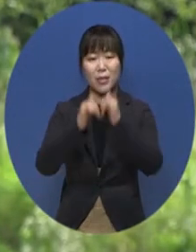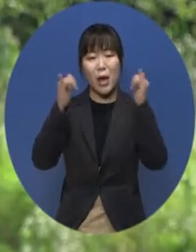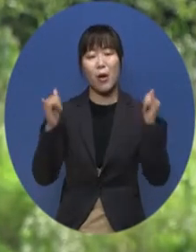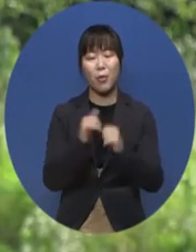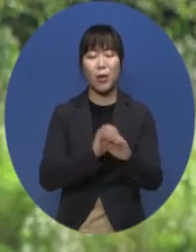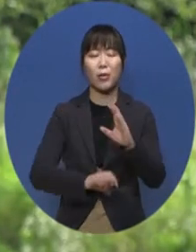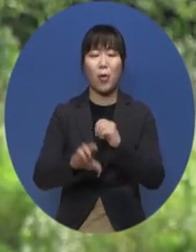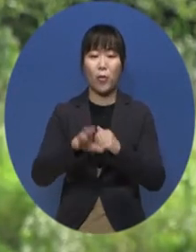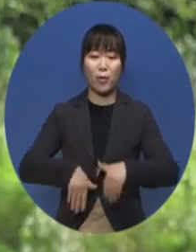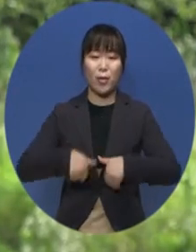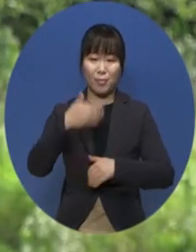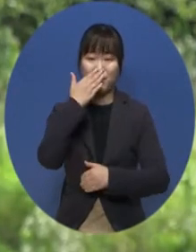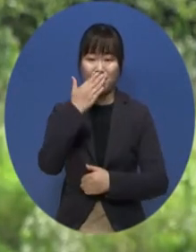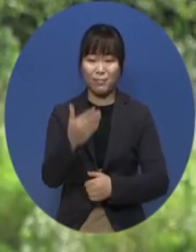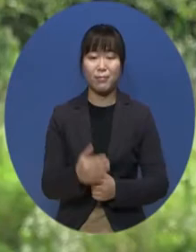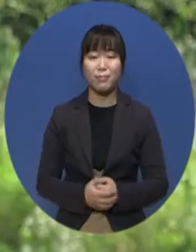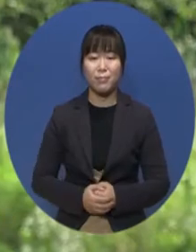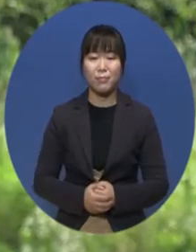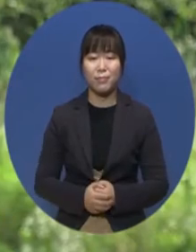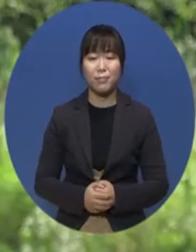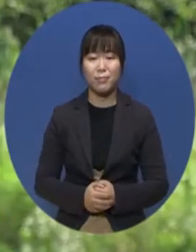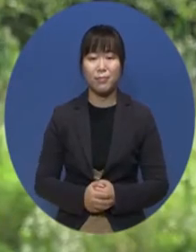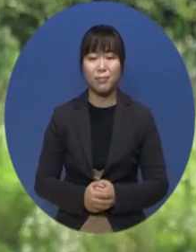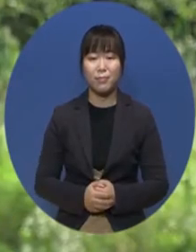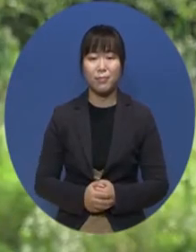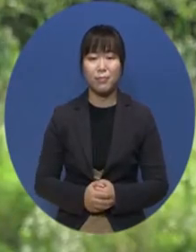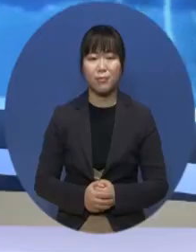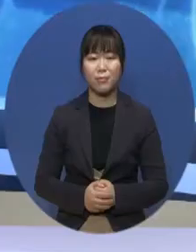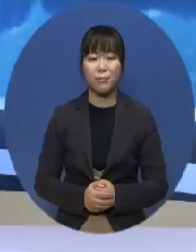있습니다. 복지TV 뉴스 김민재입니다.